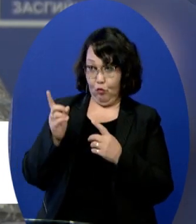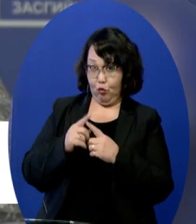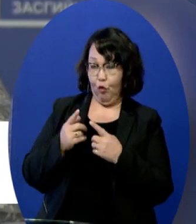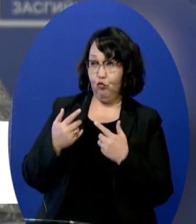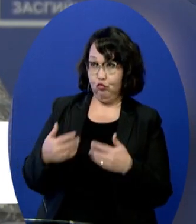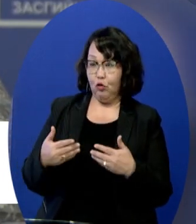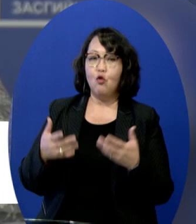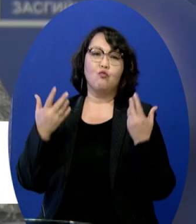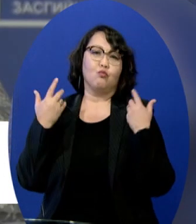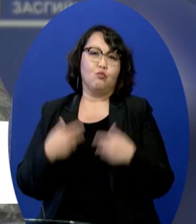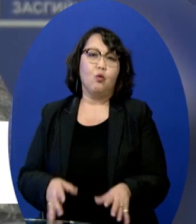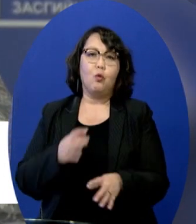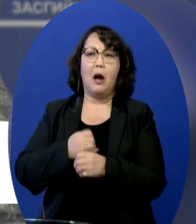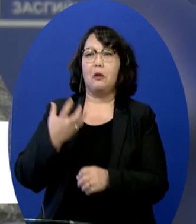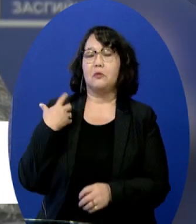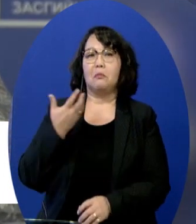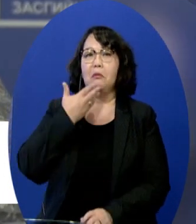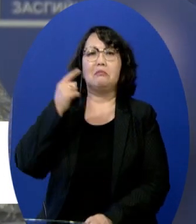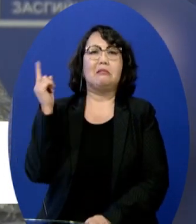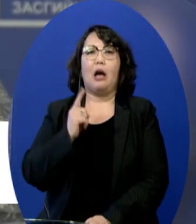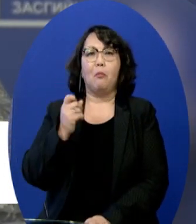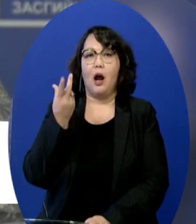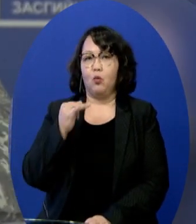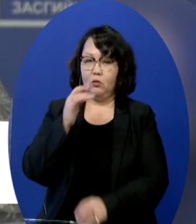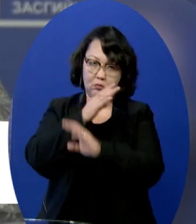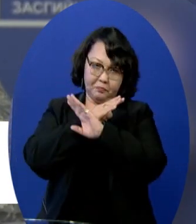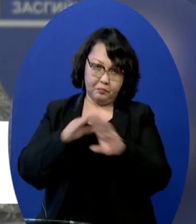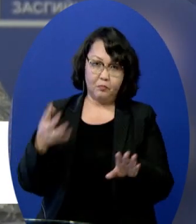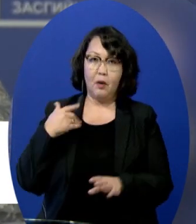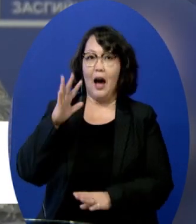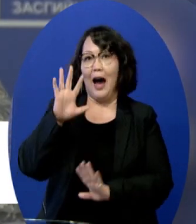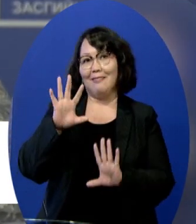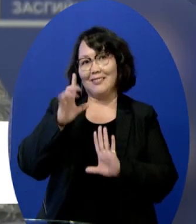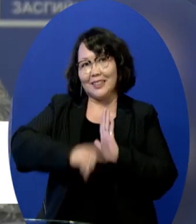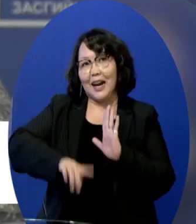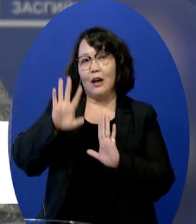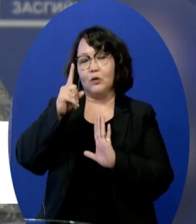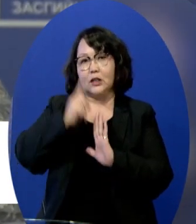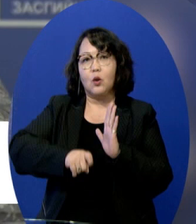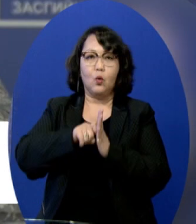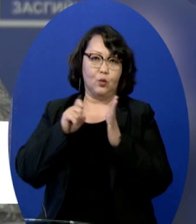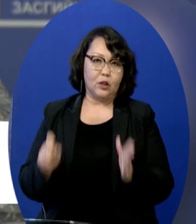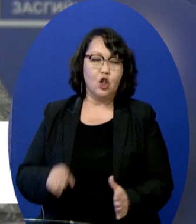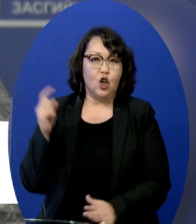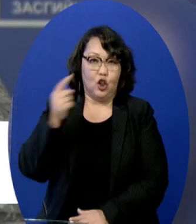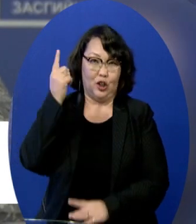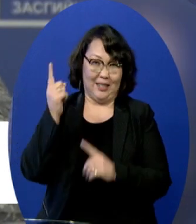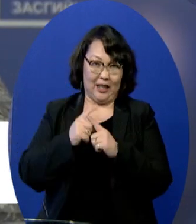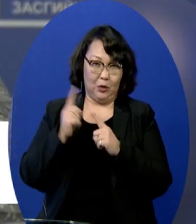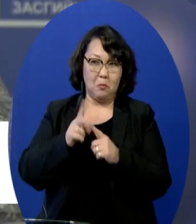сулрах асуудал бол огт байхгүй. Өмнө нь бид одоо 10 сарын хугацаатай 11 сарын хугацаатай Гамшигтай Самгол өндөржүүлсэн бэлэн байдлын зэрэгийг